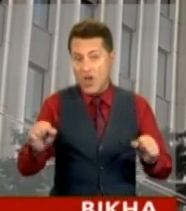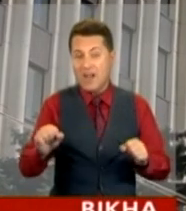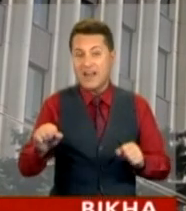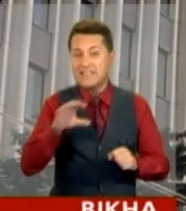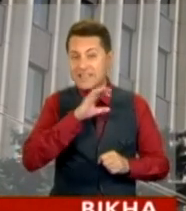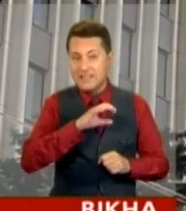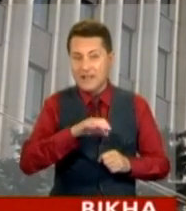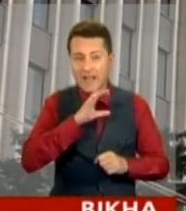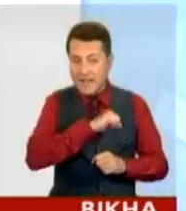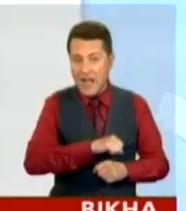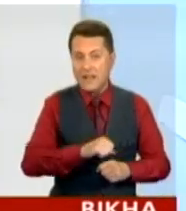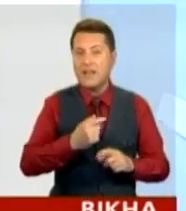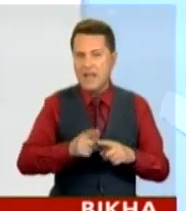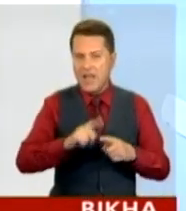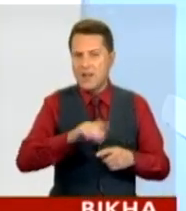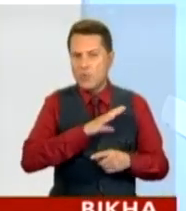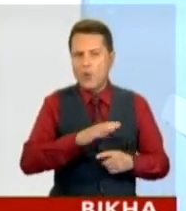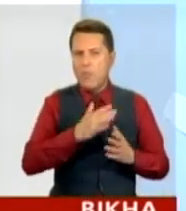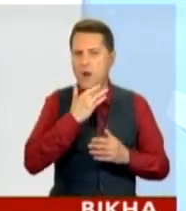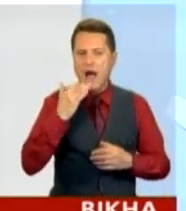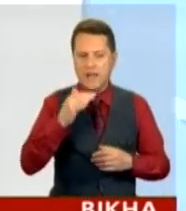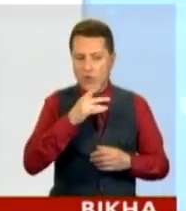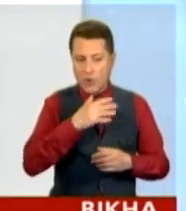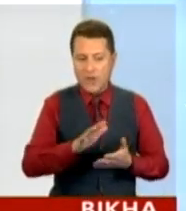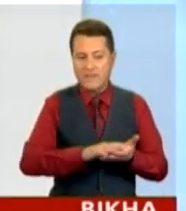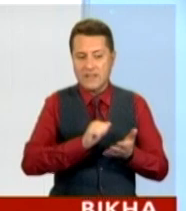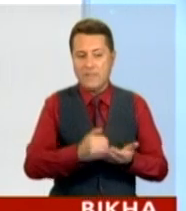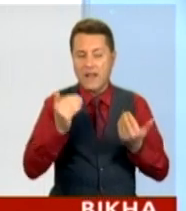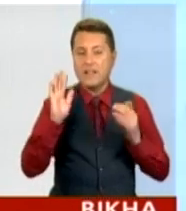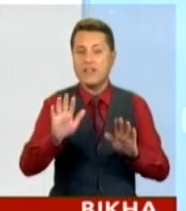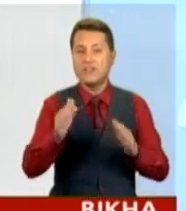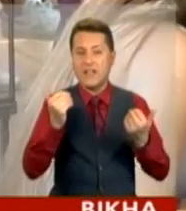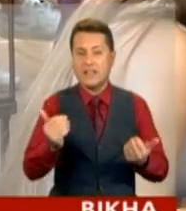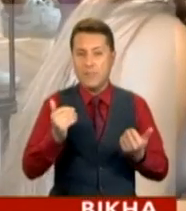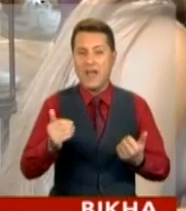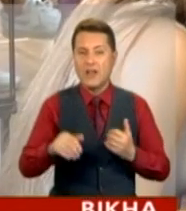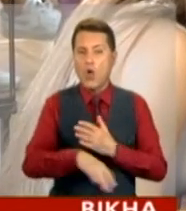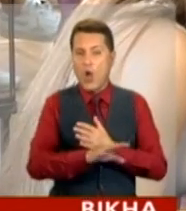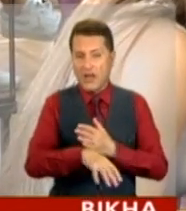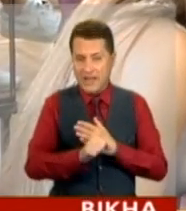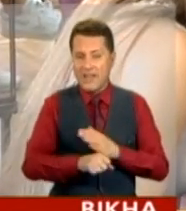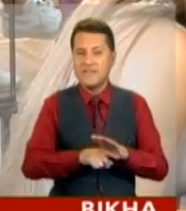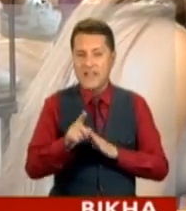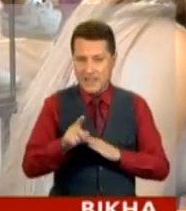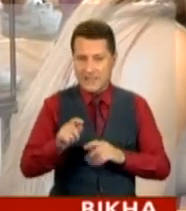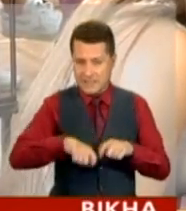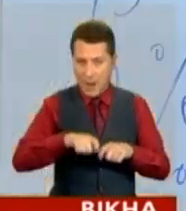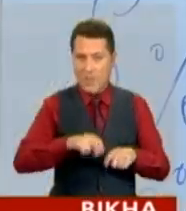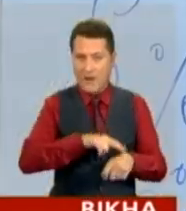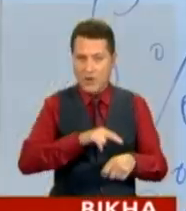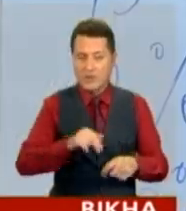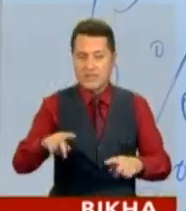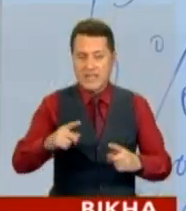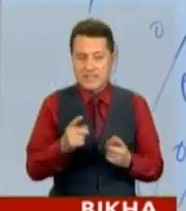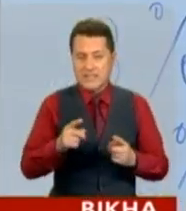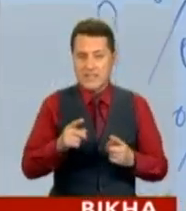корупційна схема існувала багато років, але зламати її наважились лише тепер. До крадіїв уже взялися правоохоронці, вже затримали